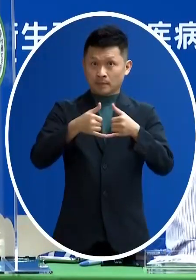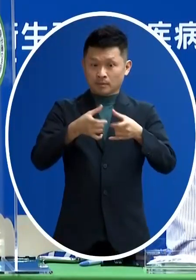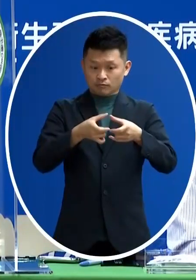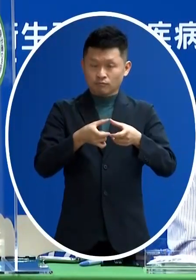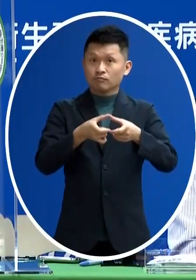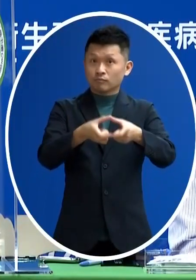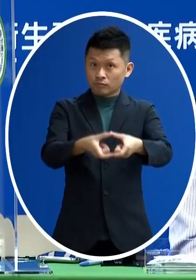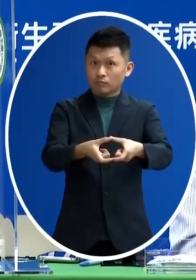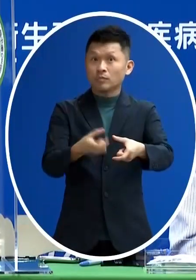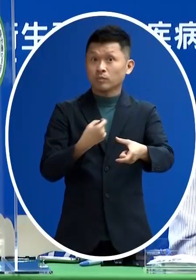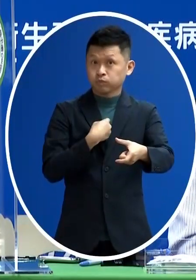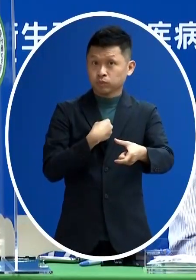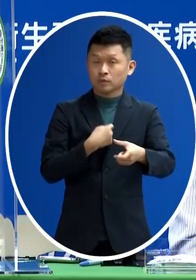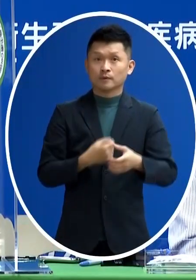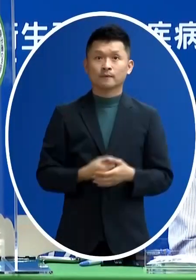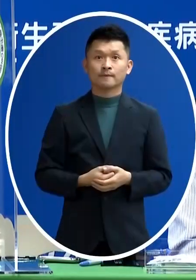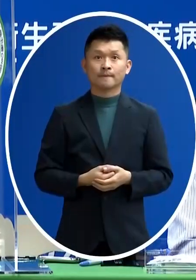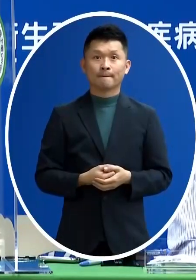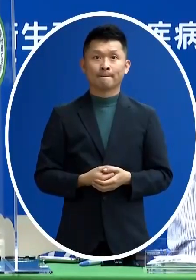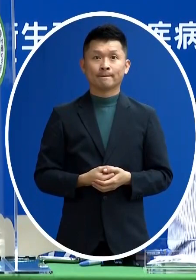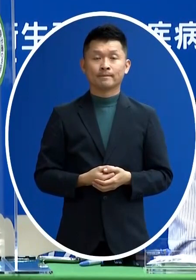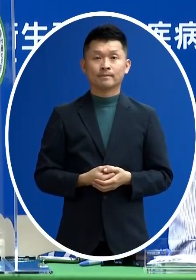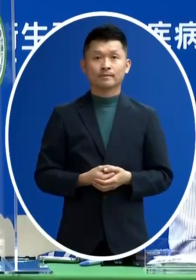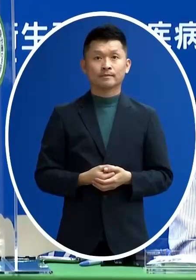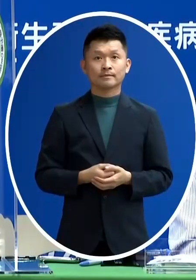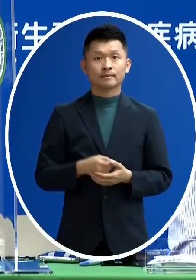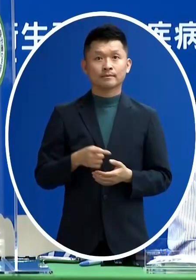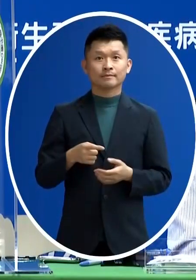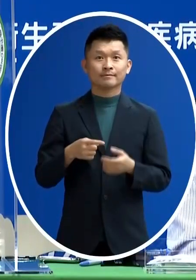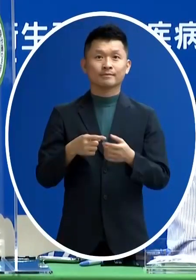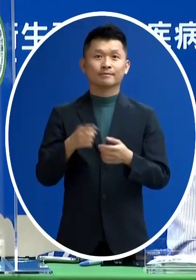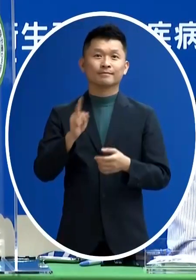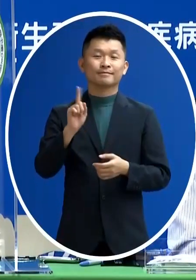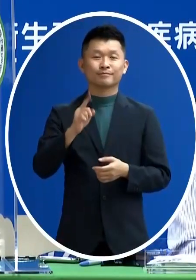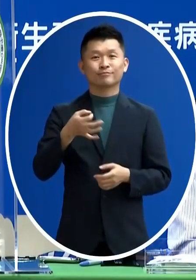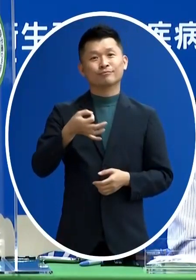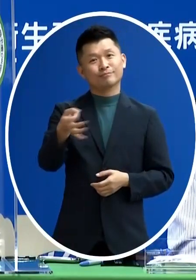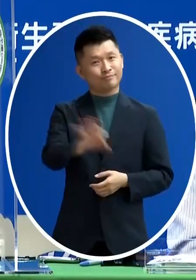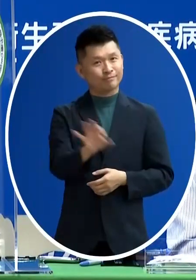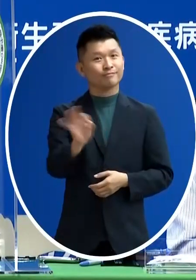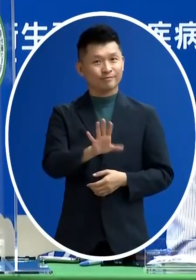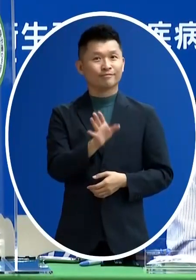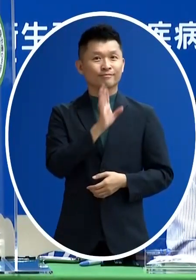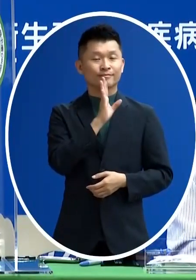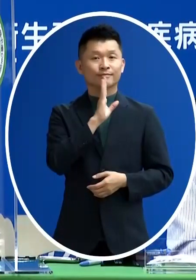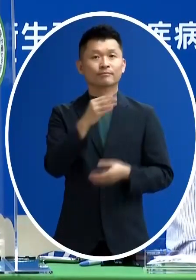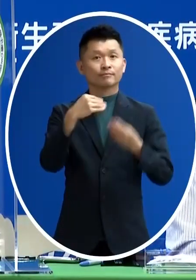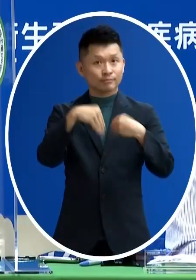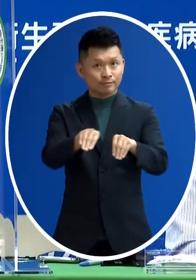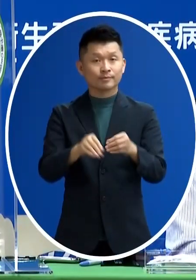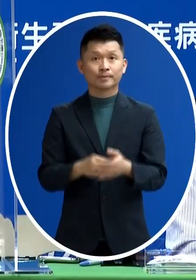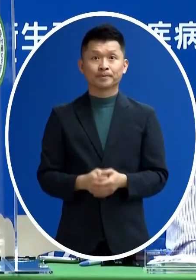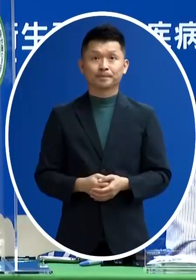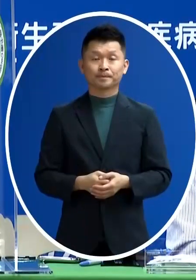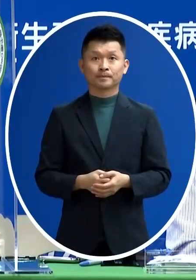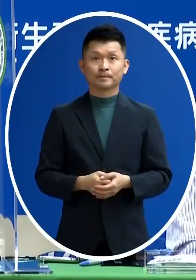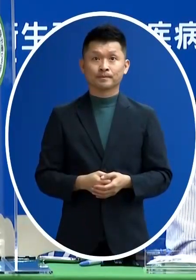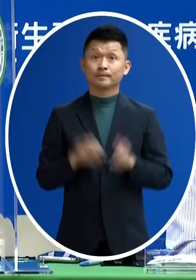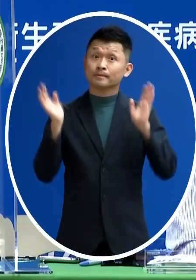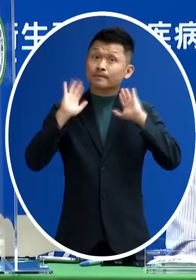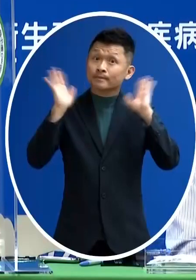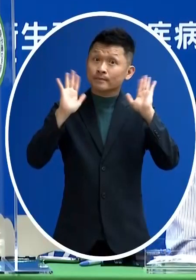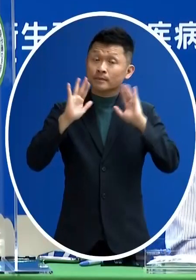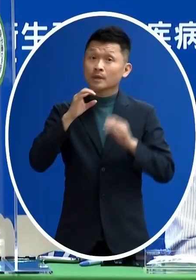去那差别就是不用付费。就是一个免费那每一张这幼